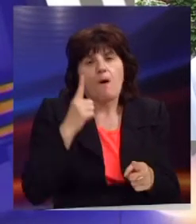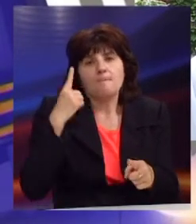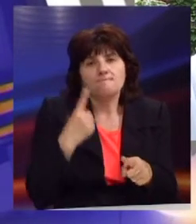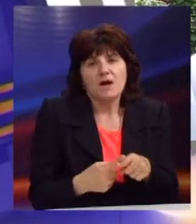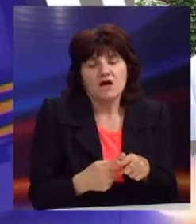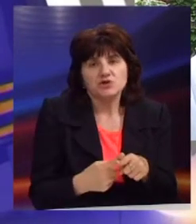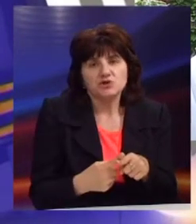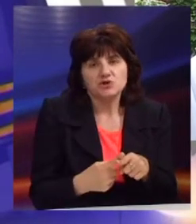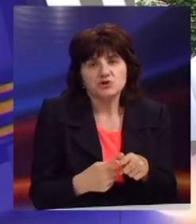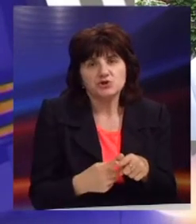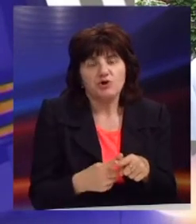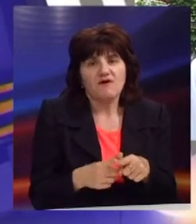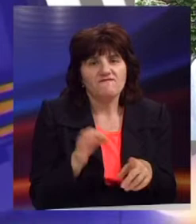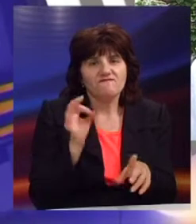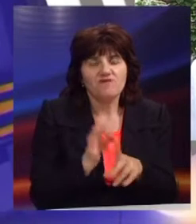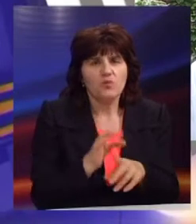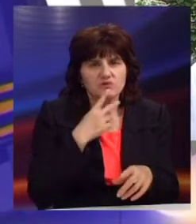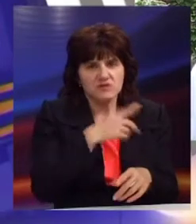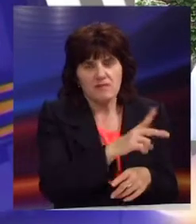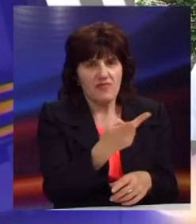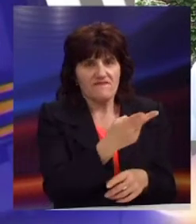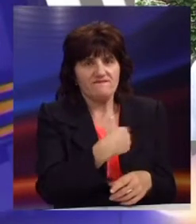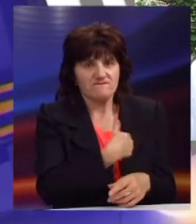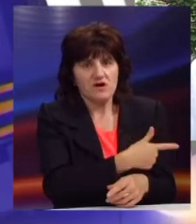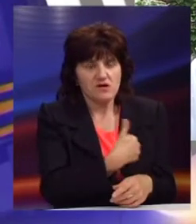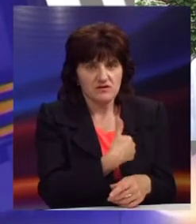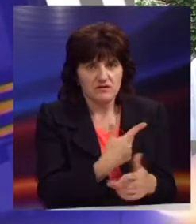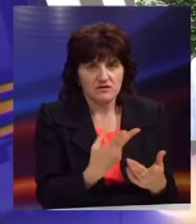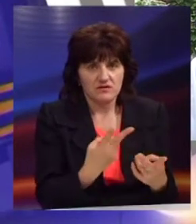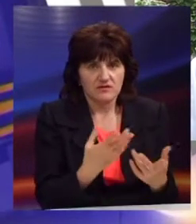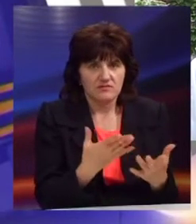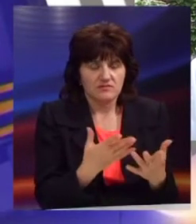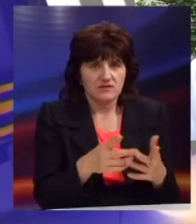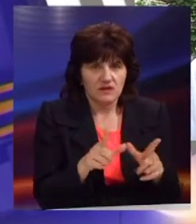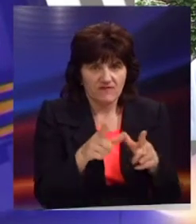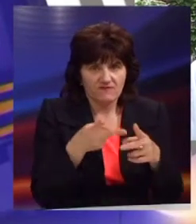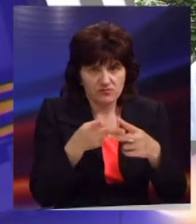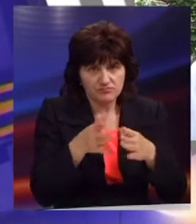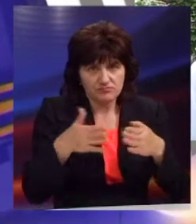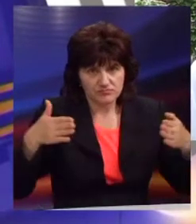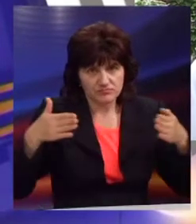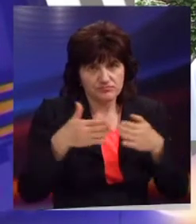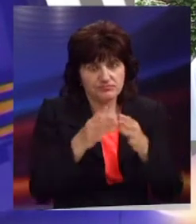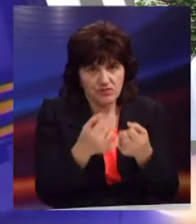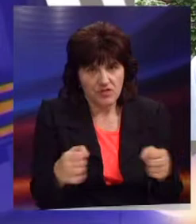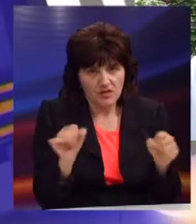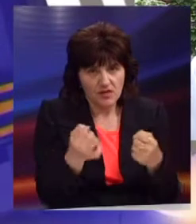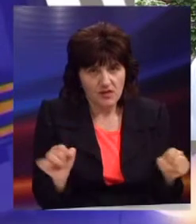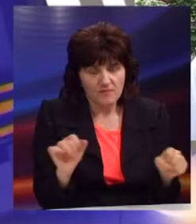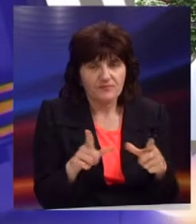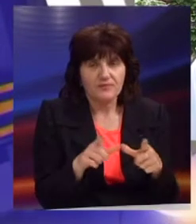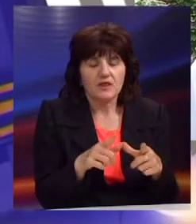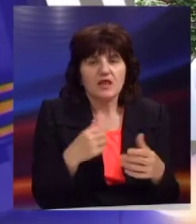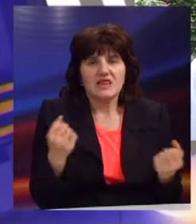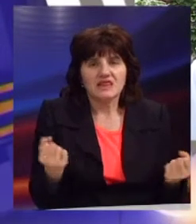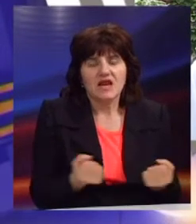baš fokusirani samo na to da nas dvojica veslamo taj dvojac i da ćemo mi da budemo ekipa. I